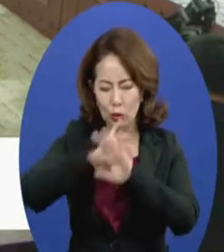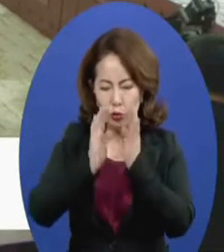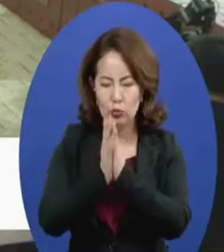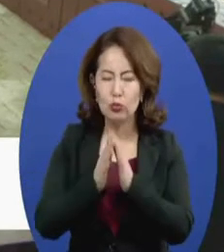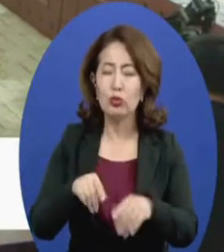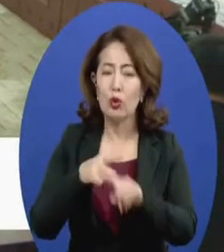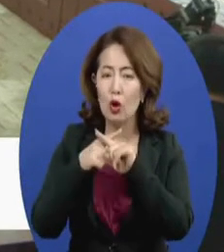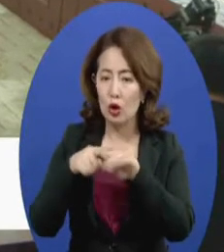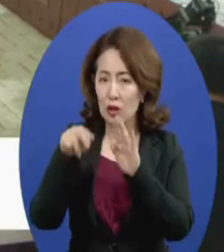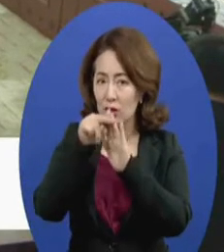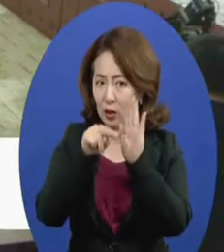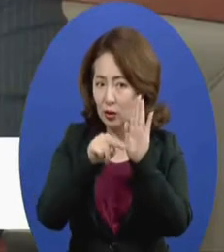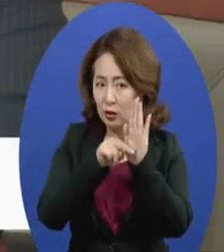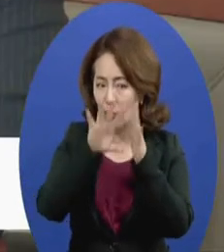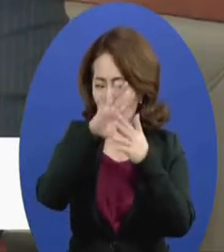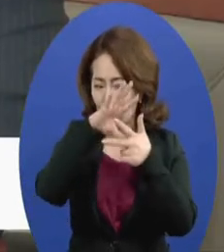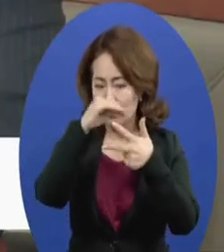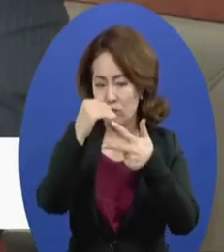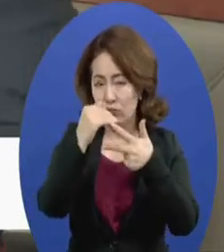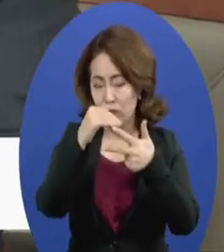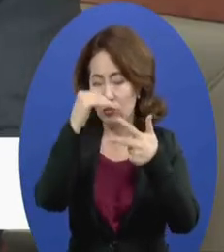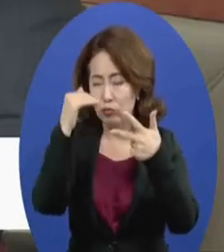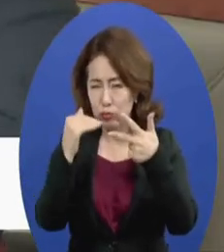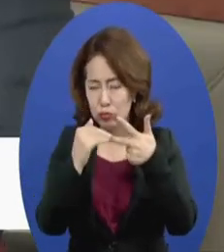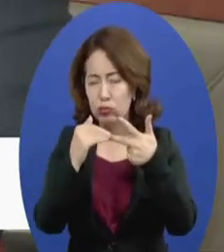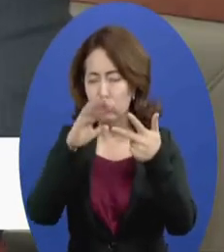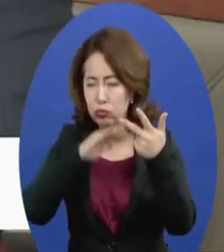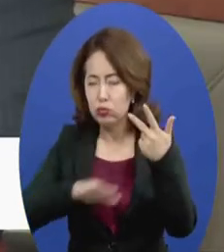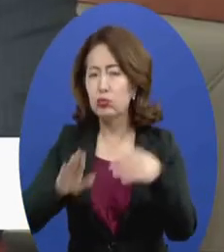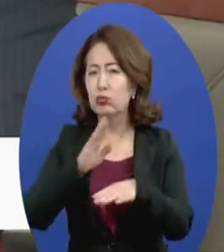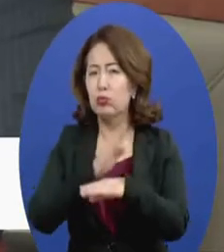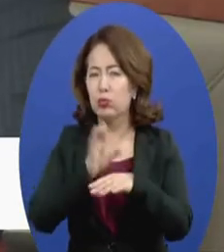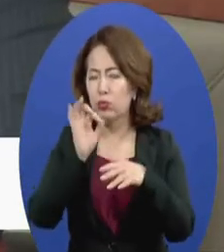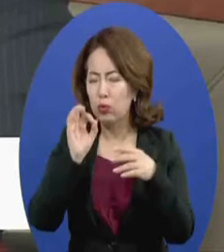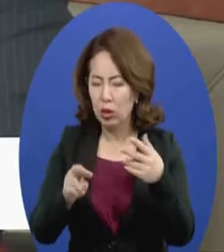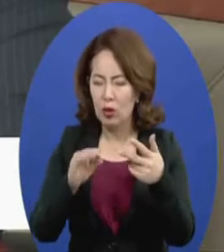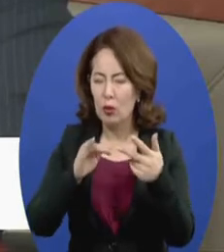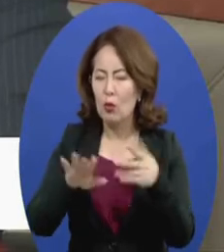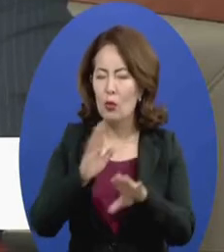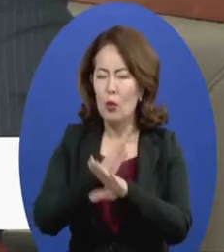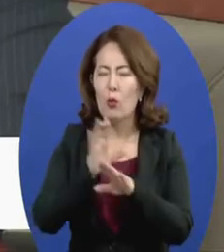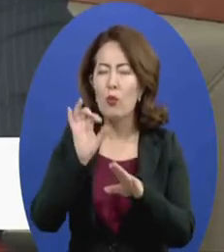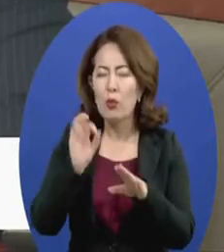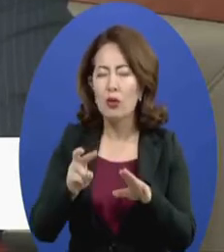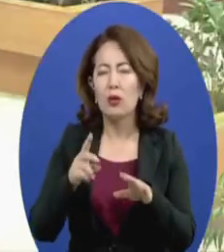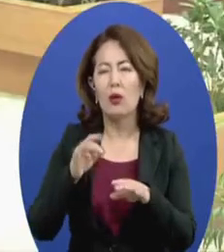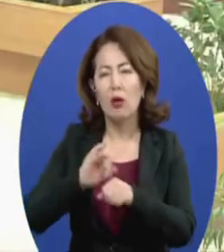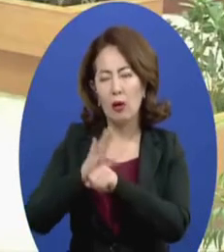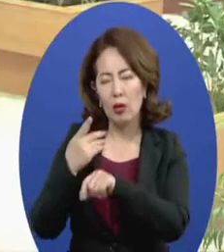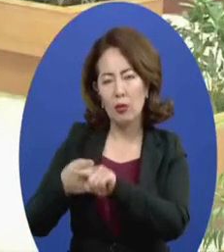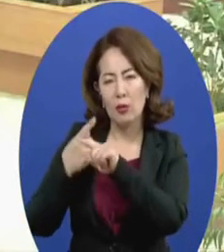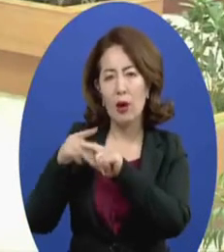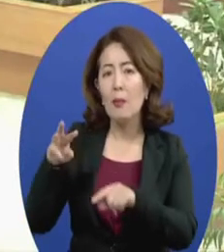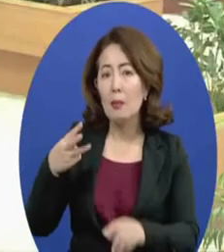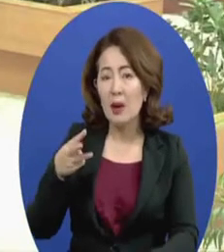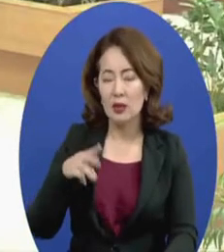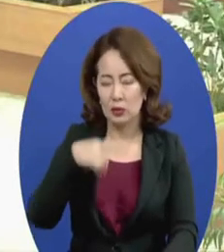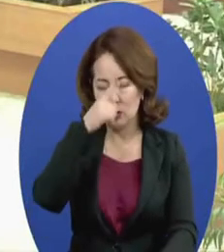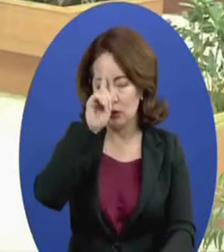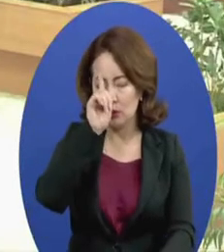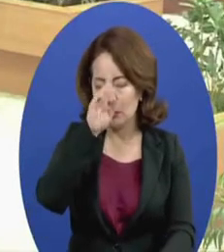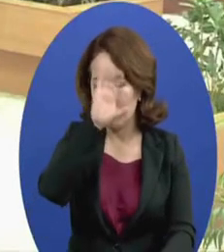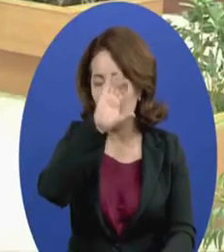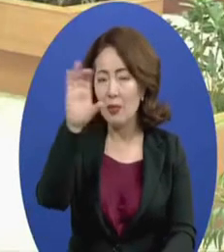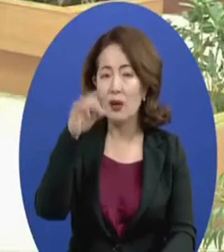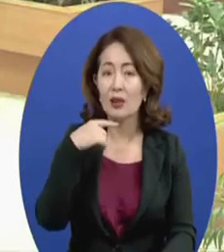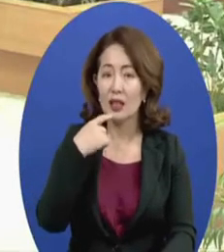дэглэмийг бүрэн цуцласан нөхцөлд коронавирусны халдварын тохиолдол нэмэгдэх магадaltaй гэсэн дүгнэлтийг эрүүл мэндийн байгууллагын